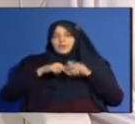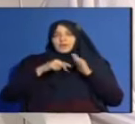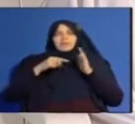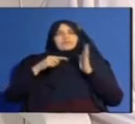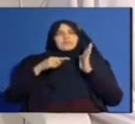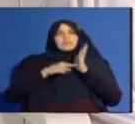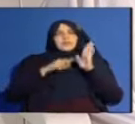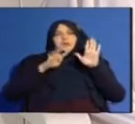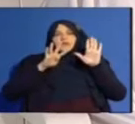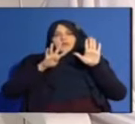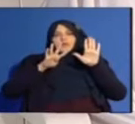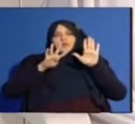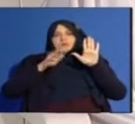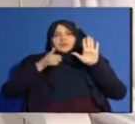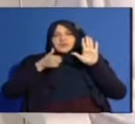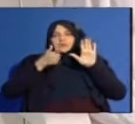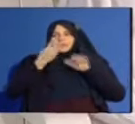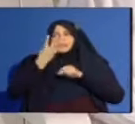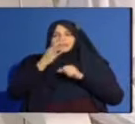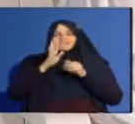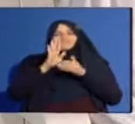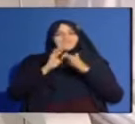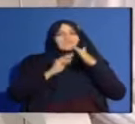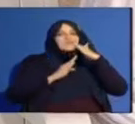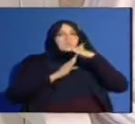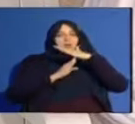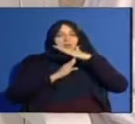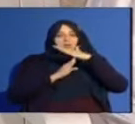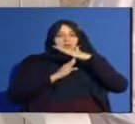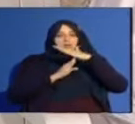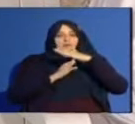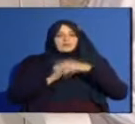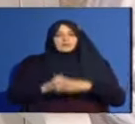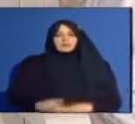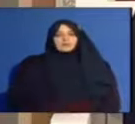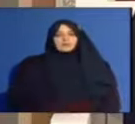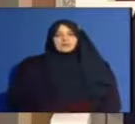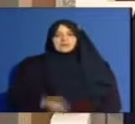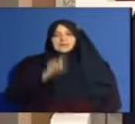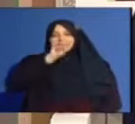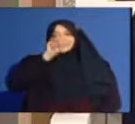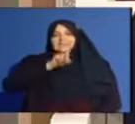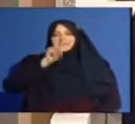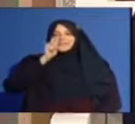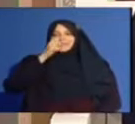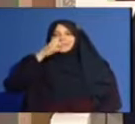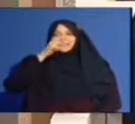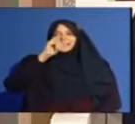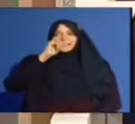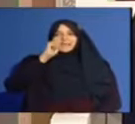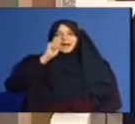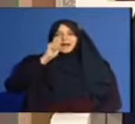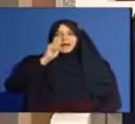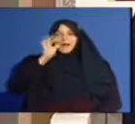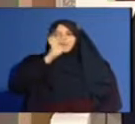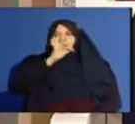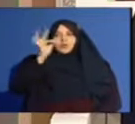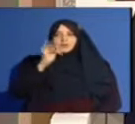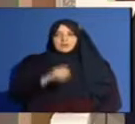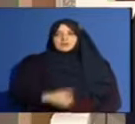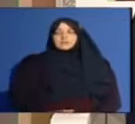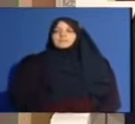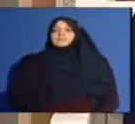في 1964. نأخذ اتصال. دكتور يقول سعيد زكية من فرنسا، السلام عليكم أختي